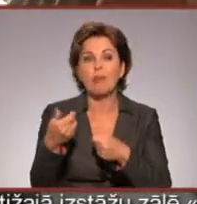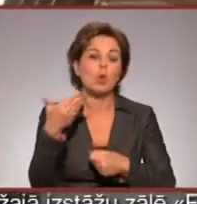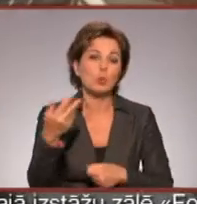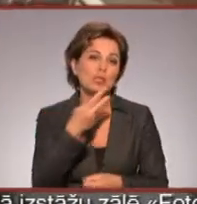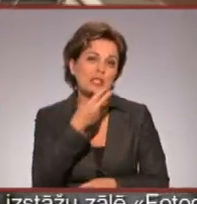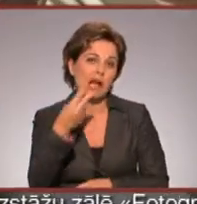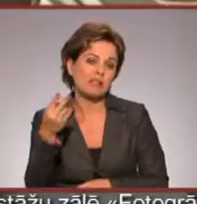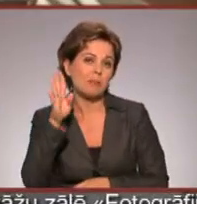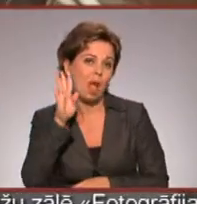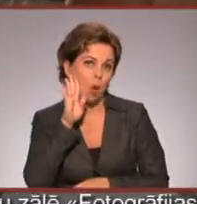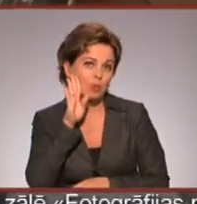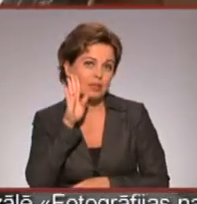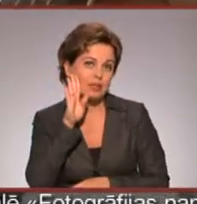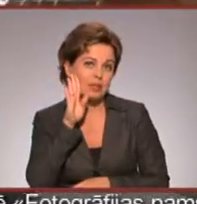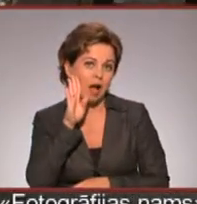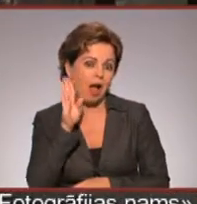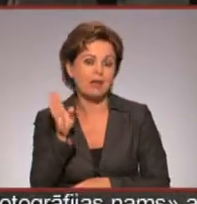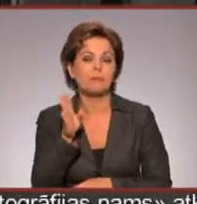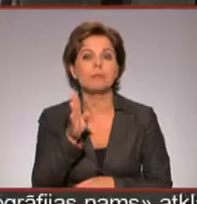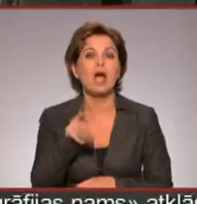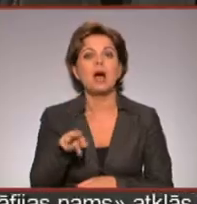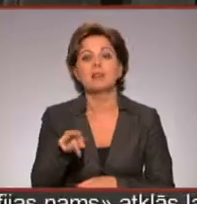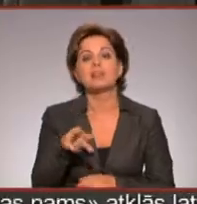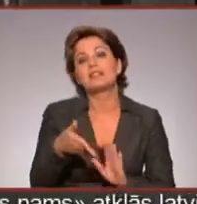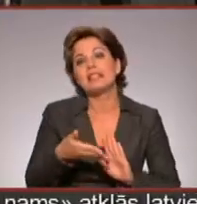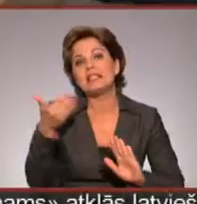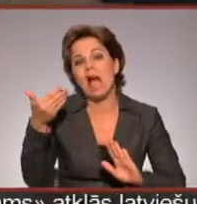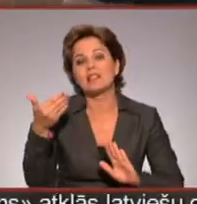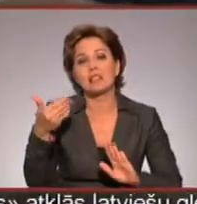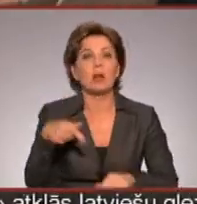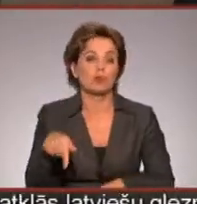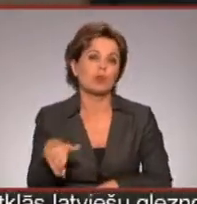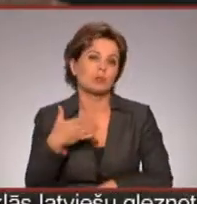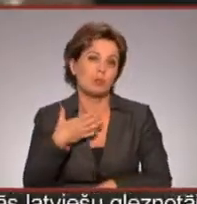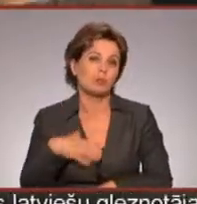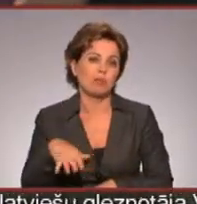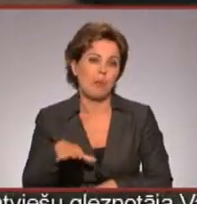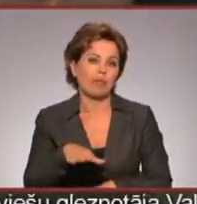klausītājiem, bet tas ir izaicinājums, mums jau patīk.